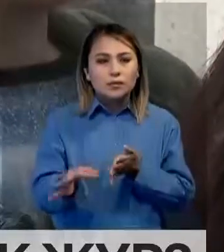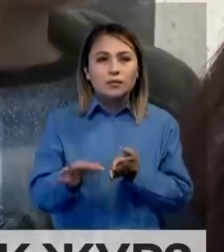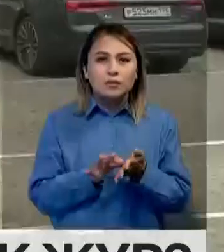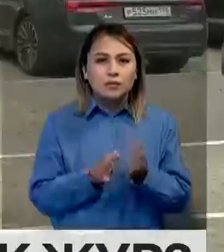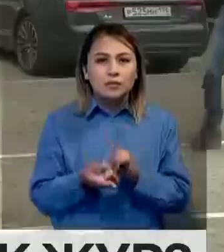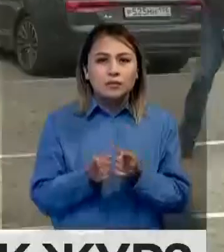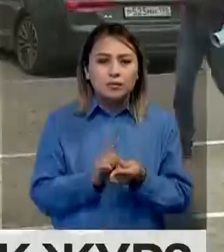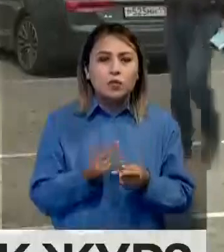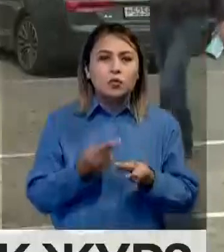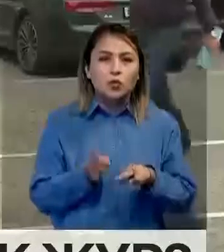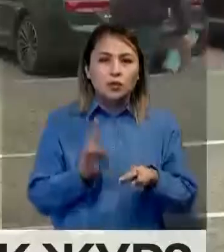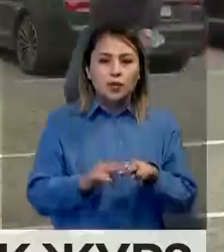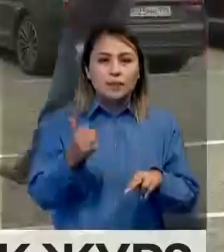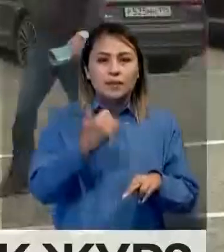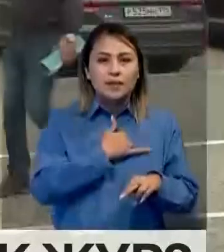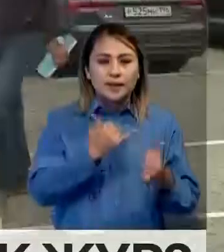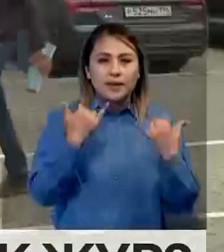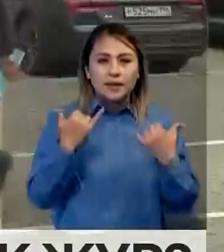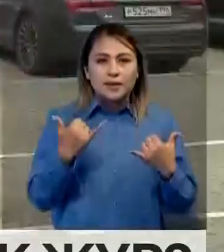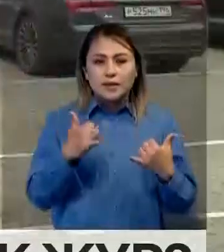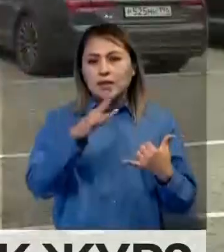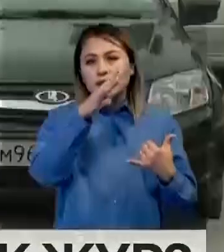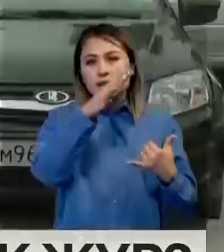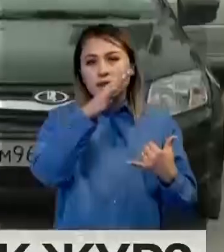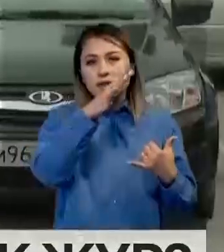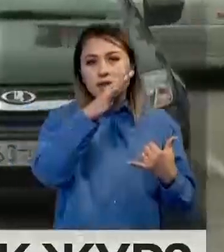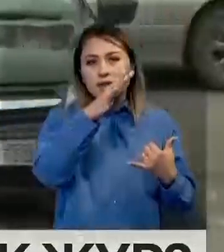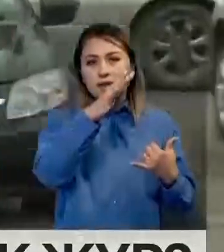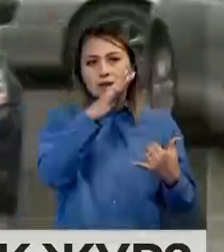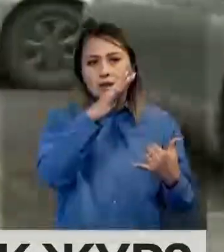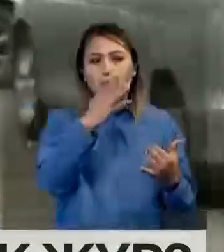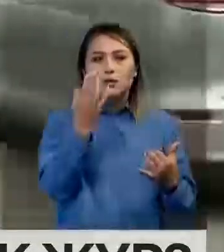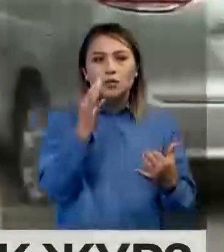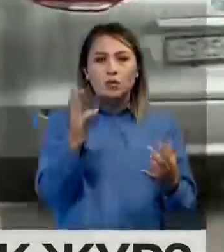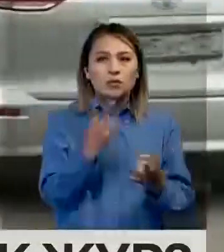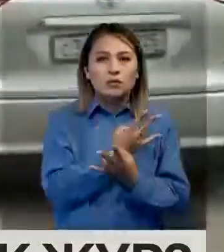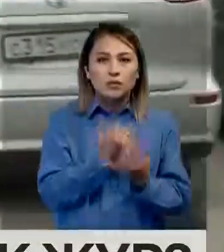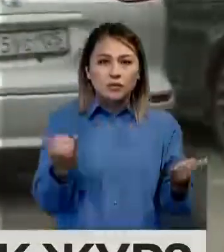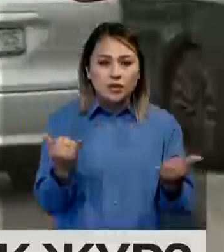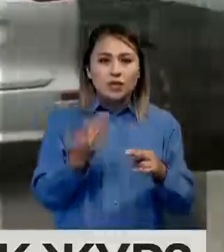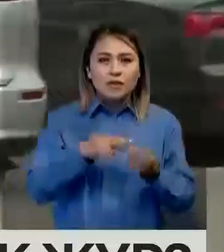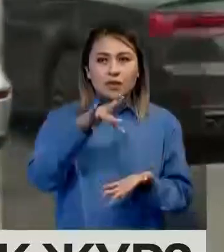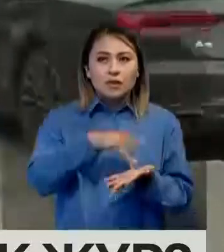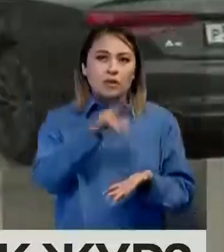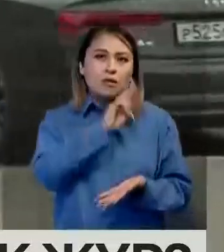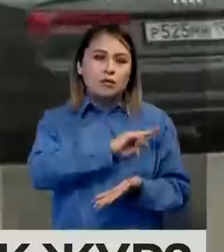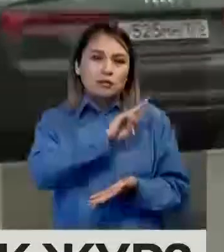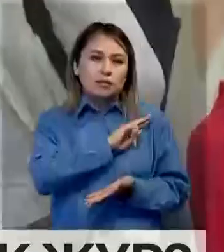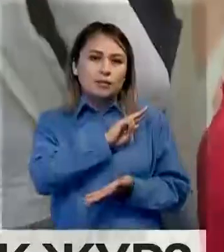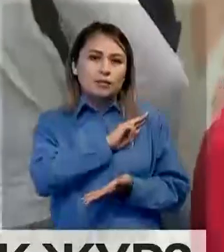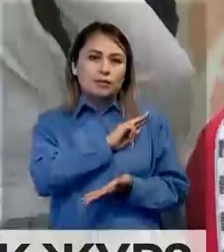тұр. Сондықтан бізде қазіргі таңда арнайы халыққа қызмет көрсету орталықтарының бөлімшелерінің